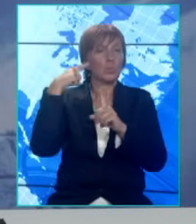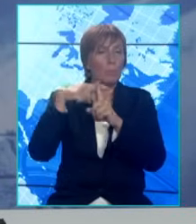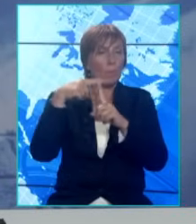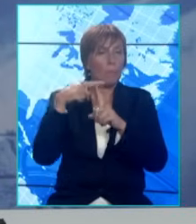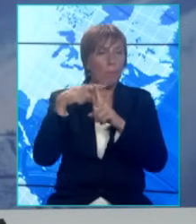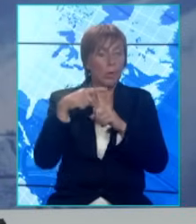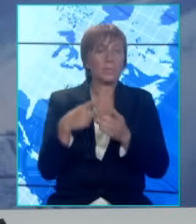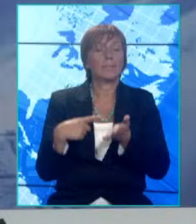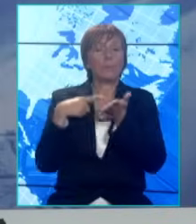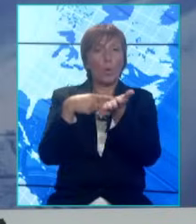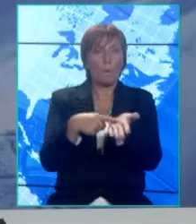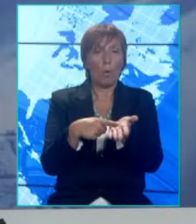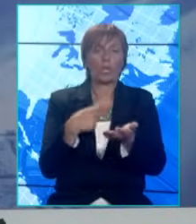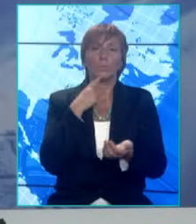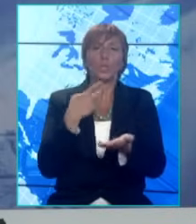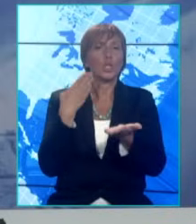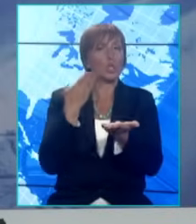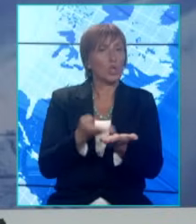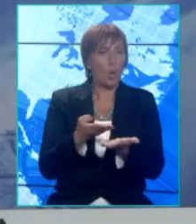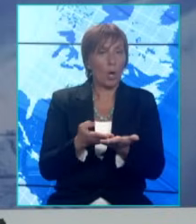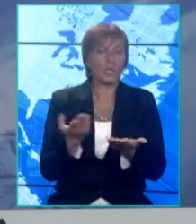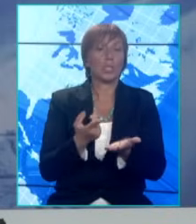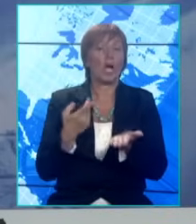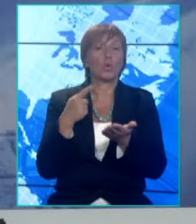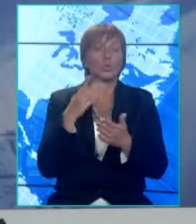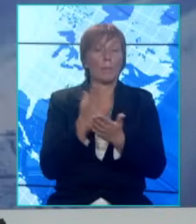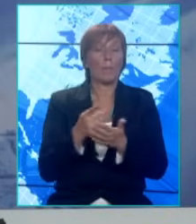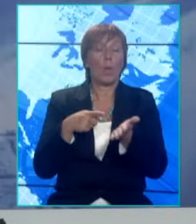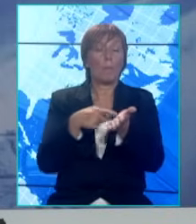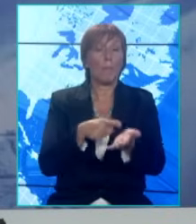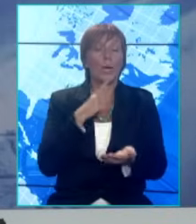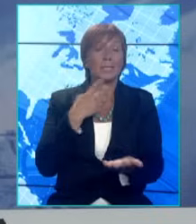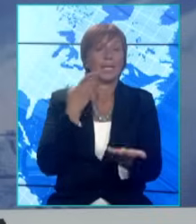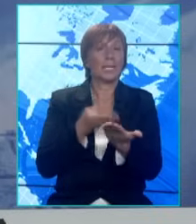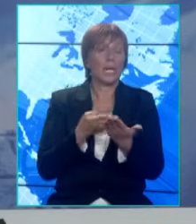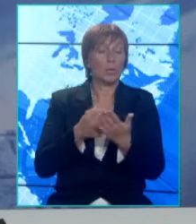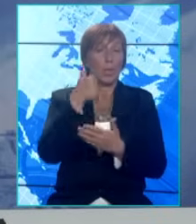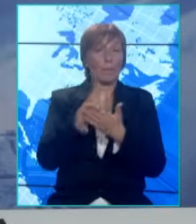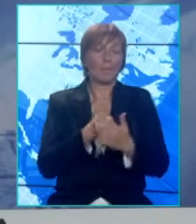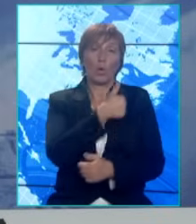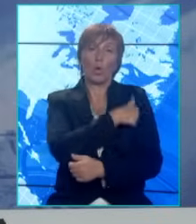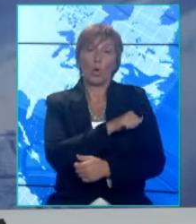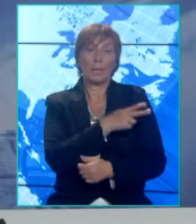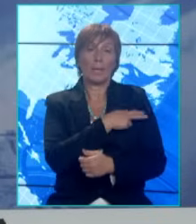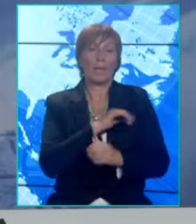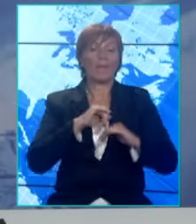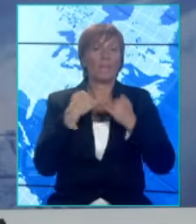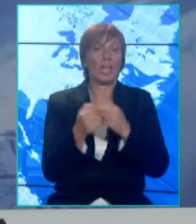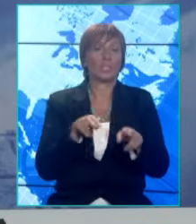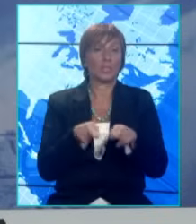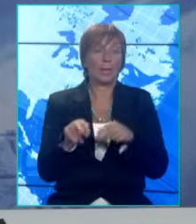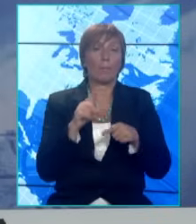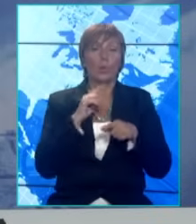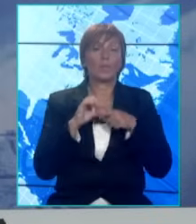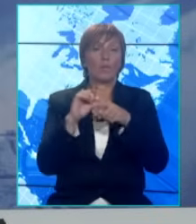pozitivnu pokažemo i dokažemo, kao što je to bila pokazana i dokazana u prvoj godini mandata Vijeća ministara pod vodstvom